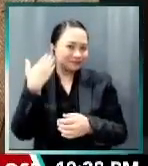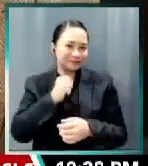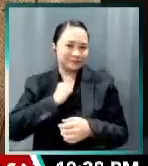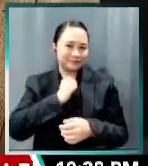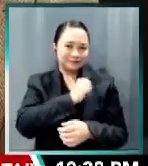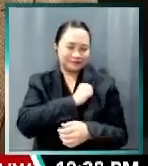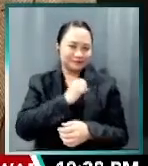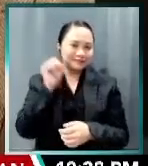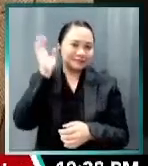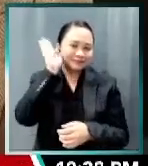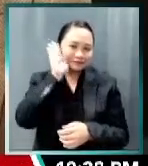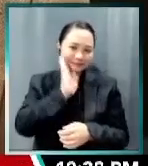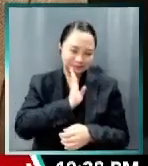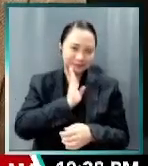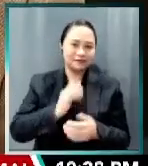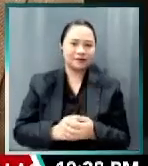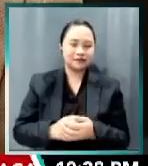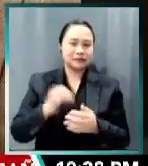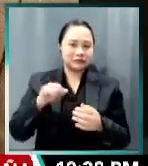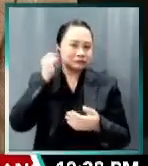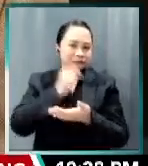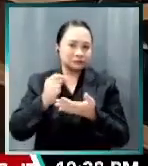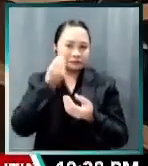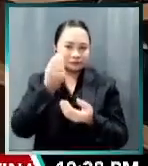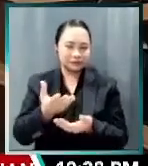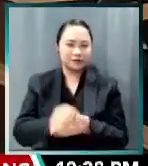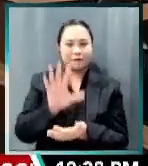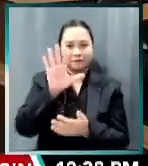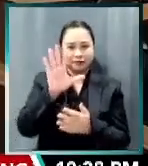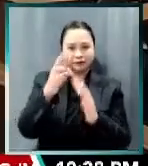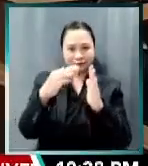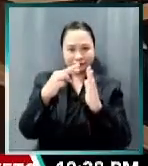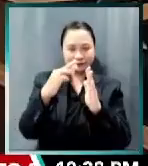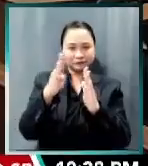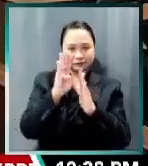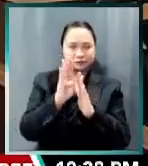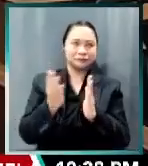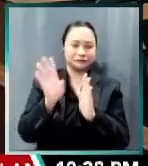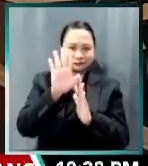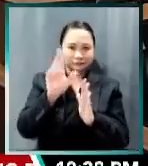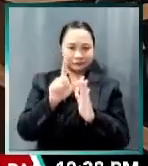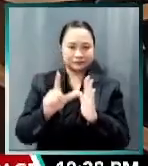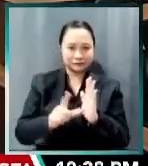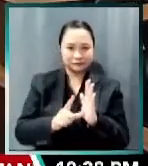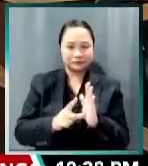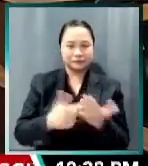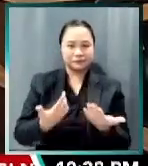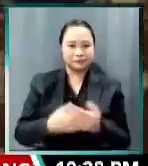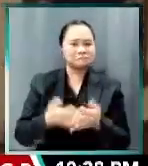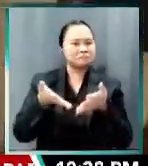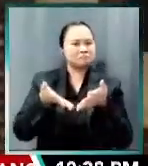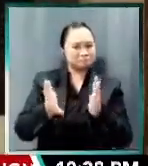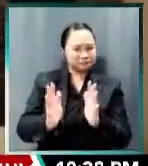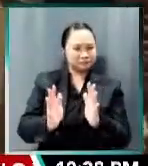Press Secretary Trixie Cruz Angeles, 5 panukalang batas lang naman ang na-veto ng Pangulo. At hinayaan daw niyang maging ganap na